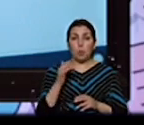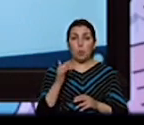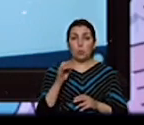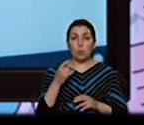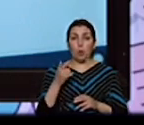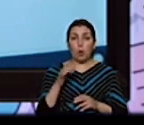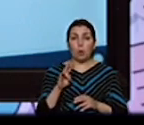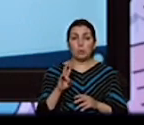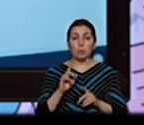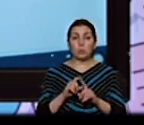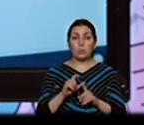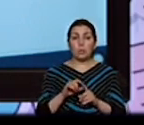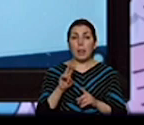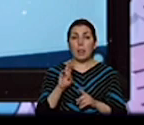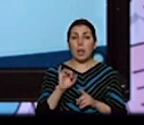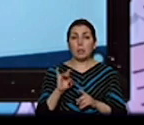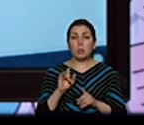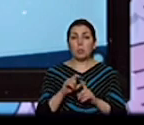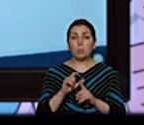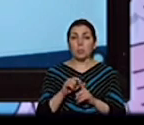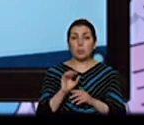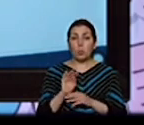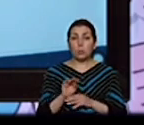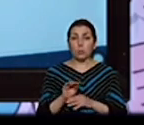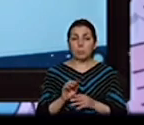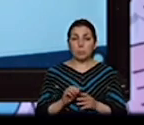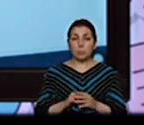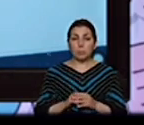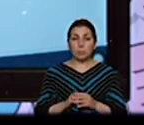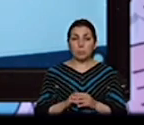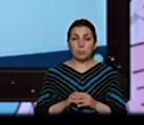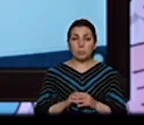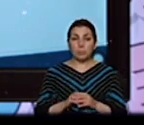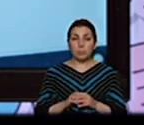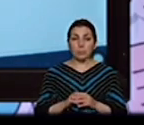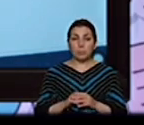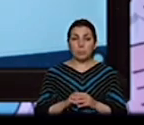Qo'rg'on so'ziga lar qo'shimchasini qo'shamiz.